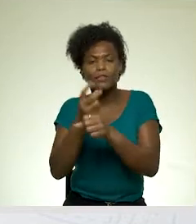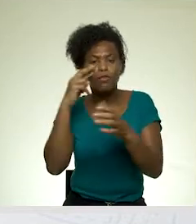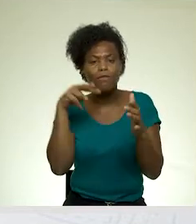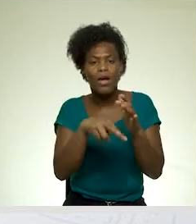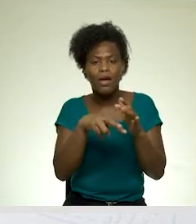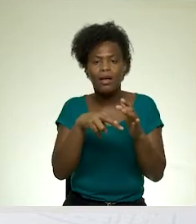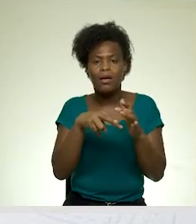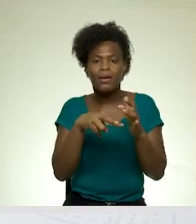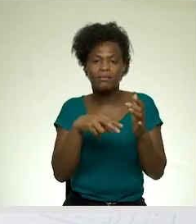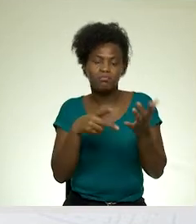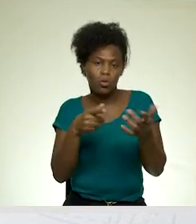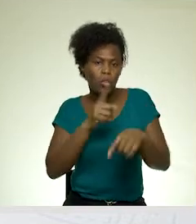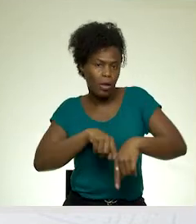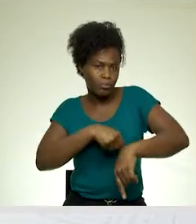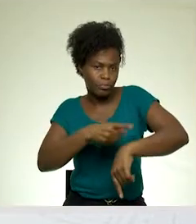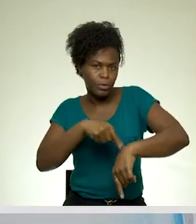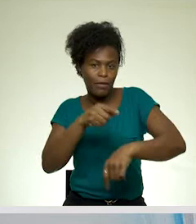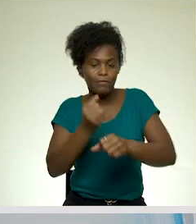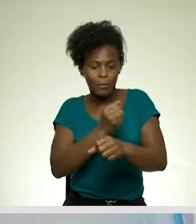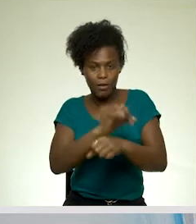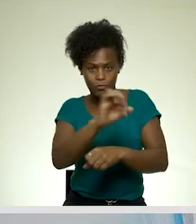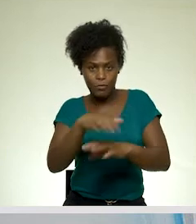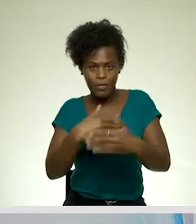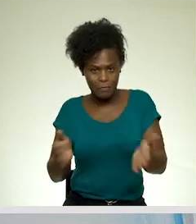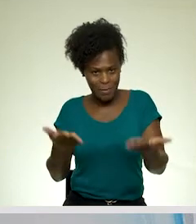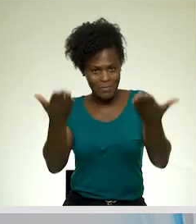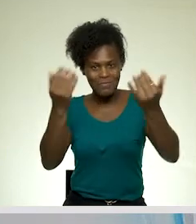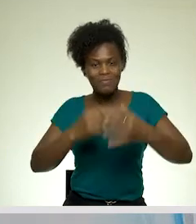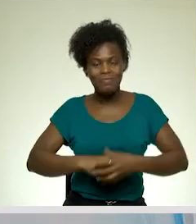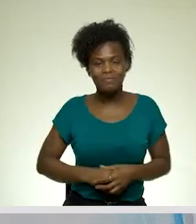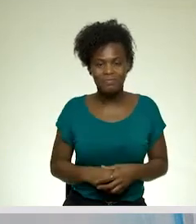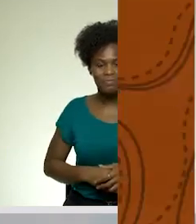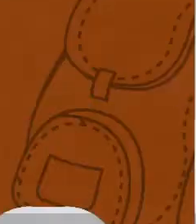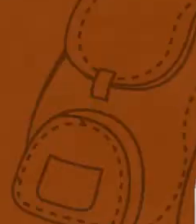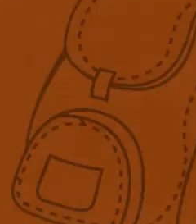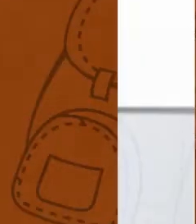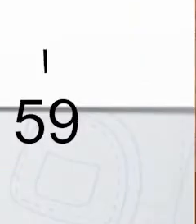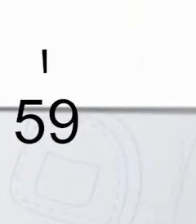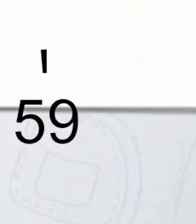vois. Prends le temps, fais ton travail, vas-y.